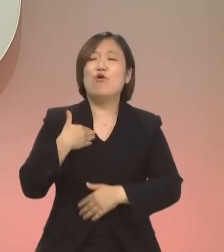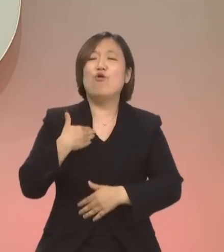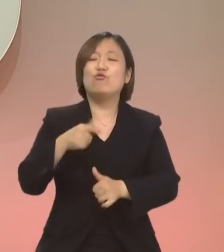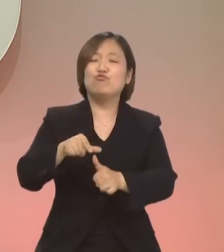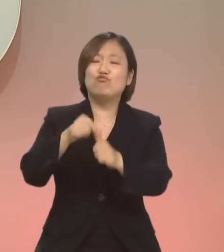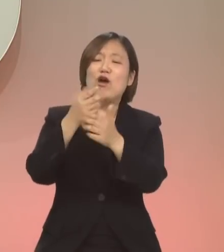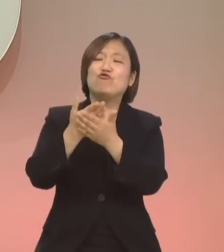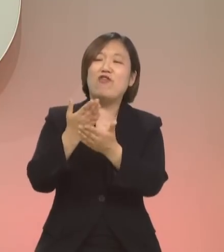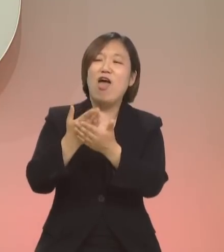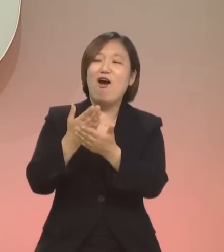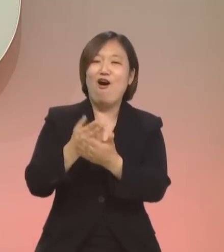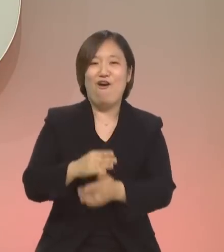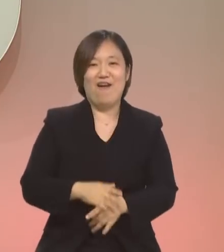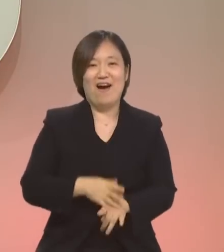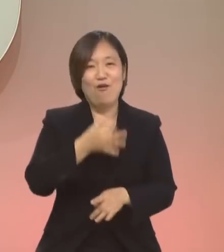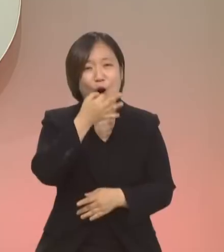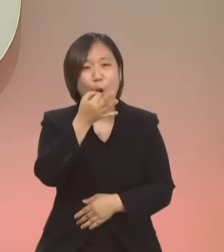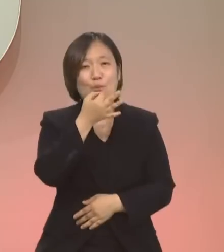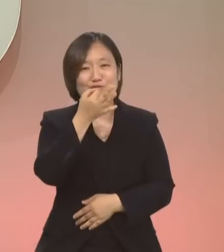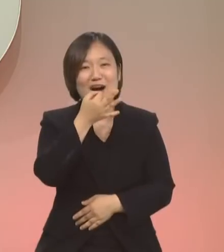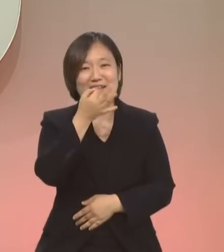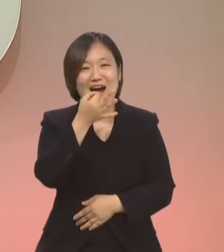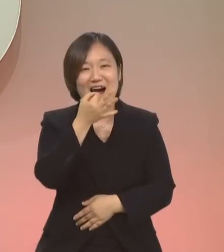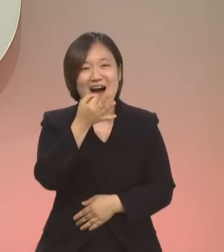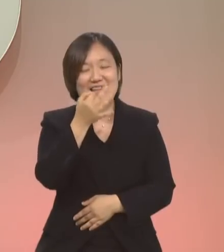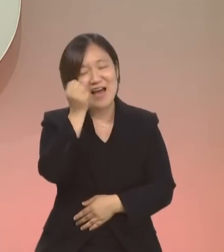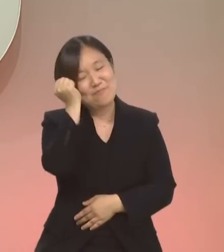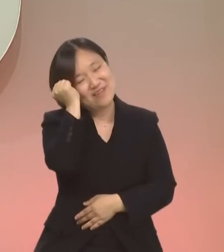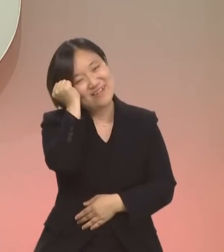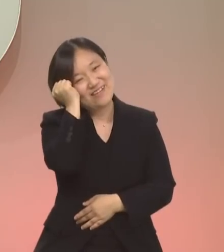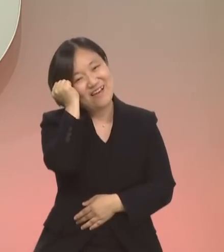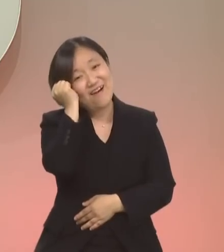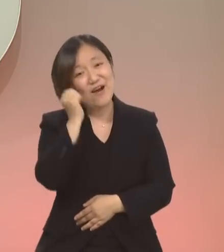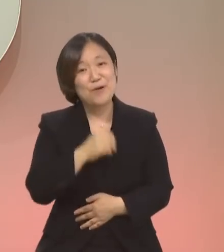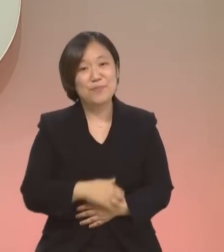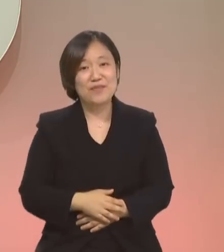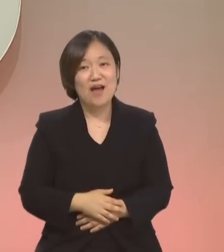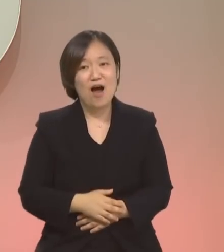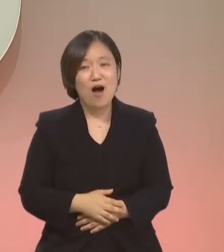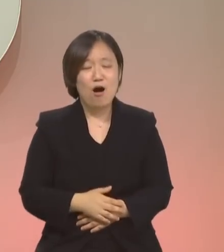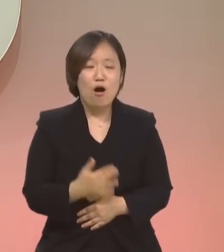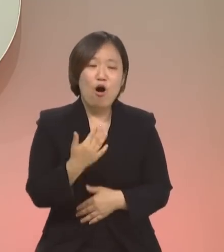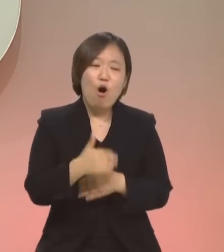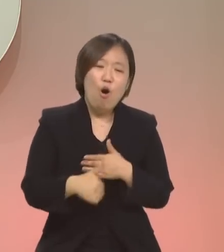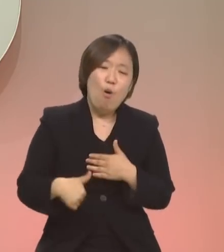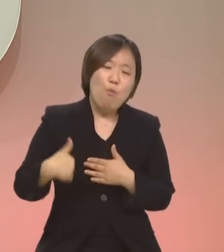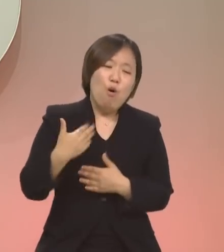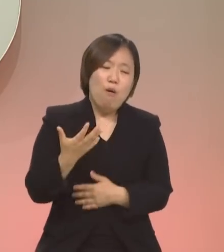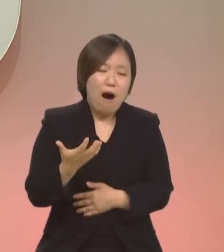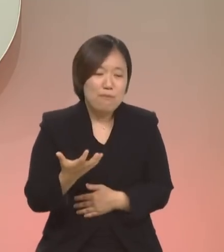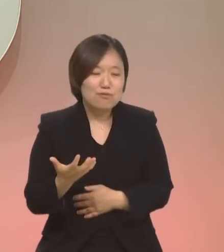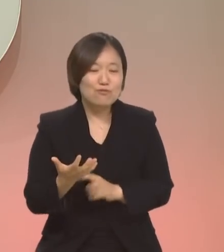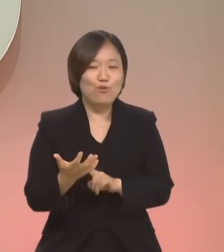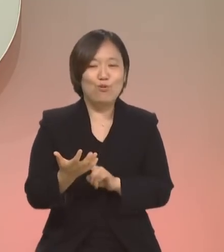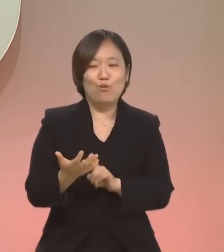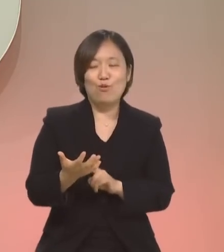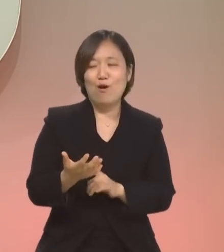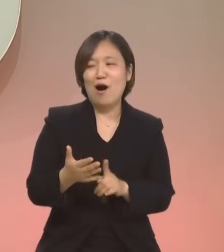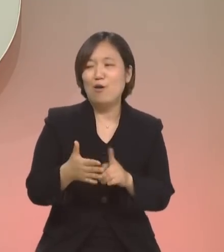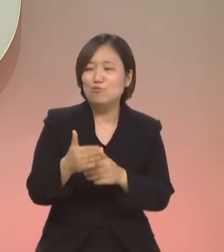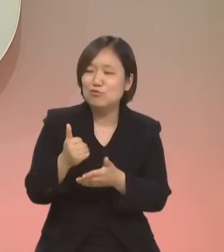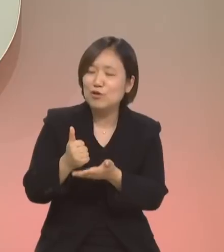했는데 그 염불하다가 이렇게 지쳐서 잠이 들었대요 몸이 너무 아프고 아픈 가운데 부처님